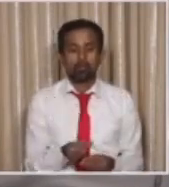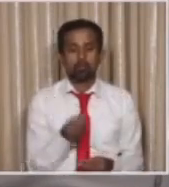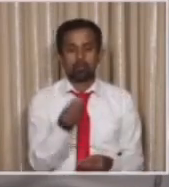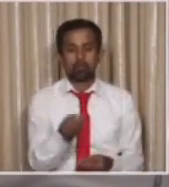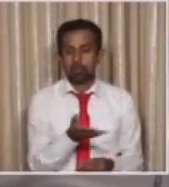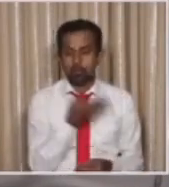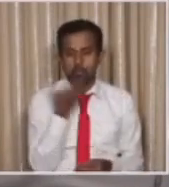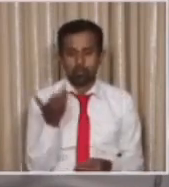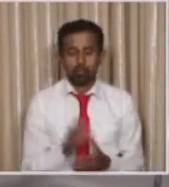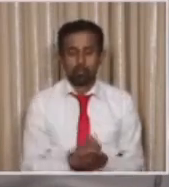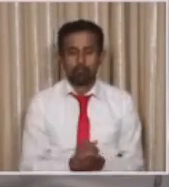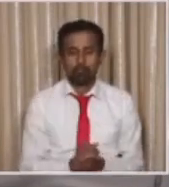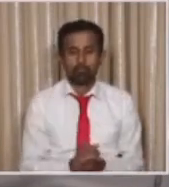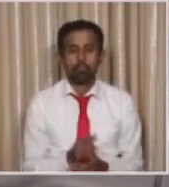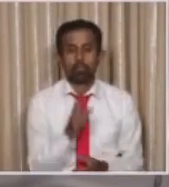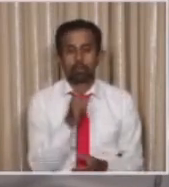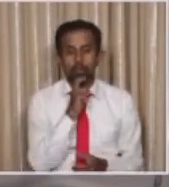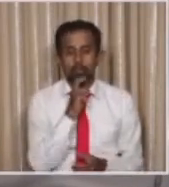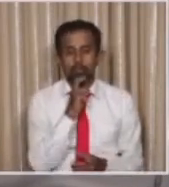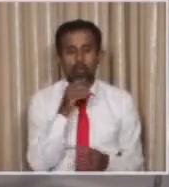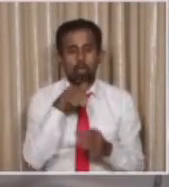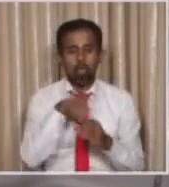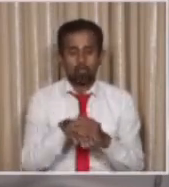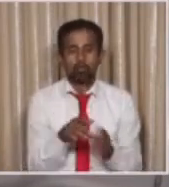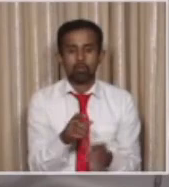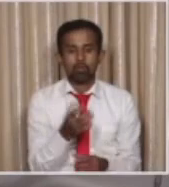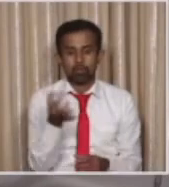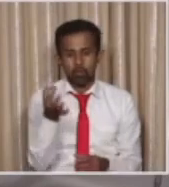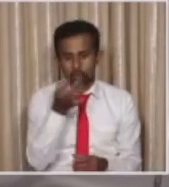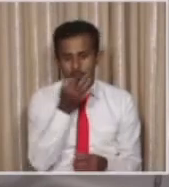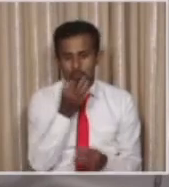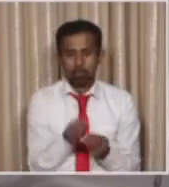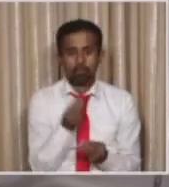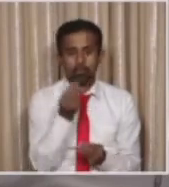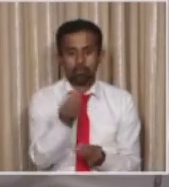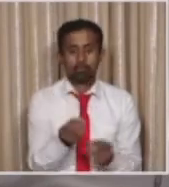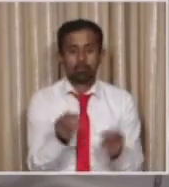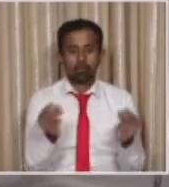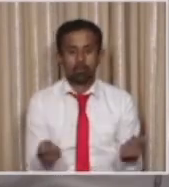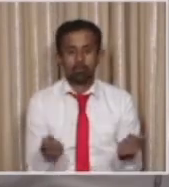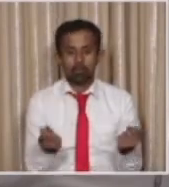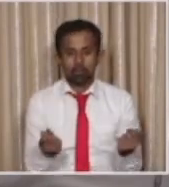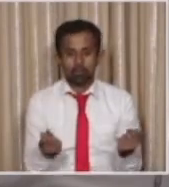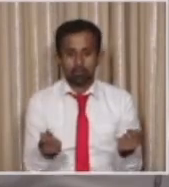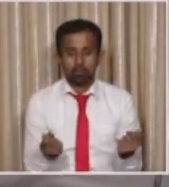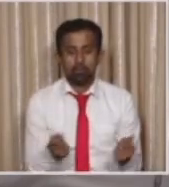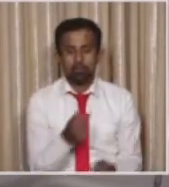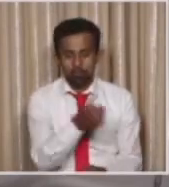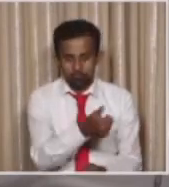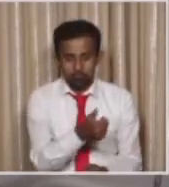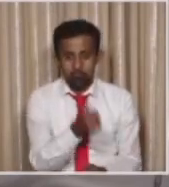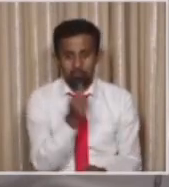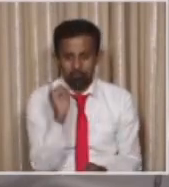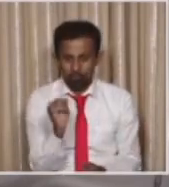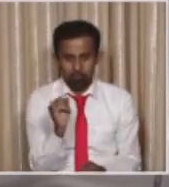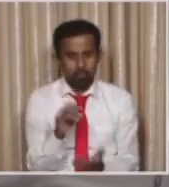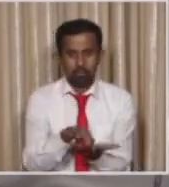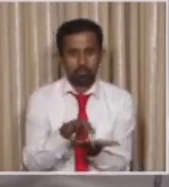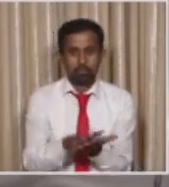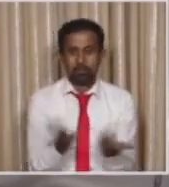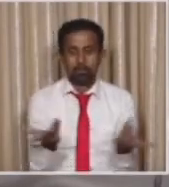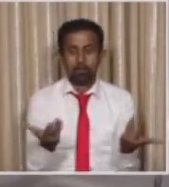पुलवा अधिकरणे यम चोदना पत्र किद्रिपत्कल पमनि ओ वेरदिकरु तीरने वे निने